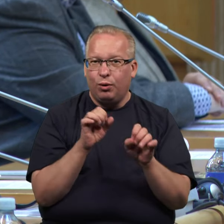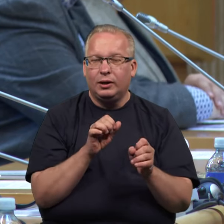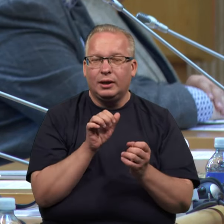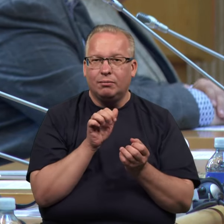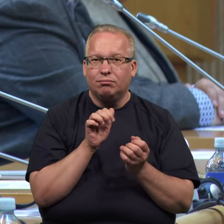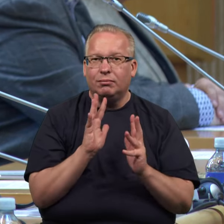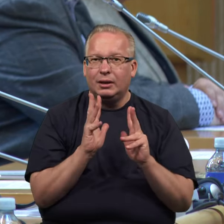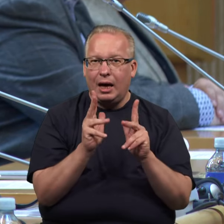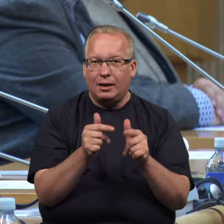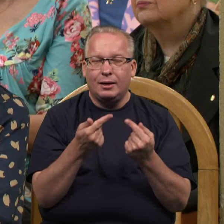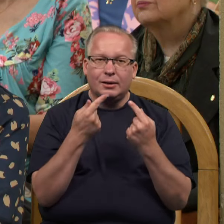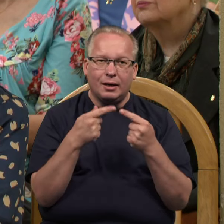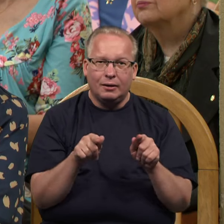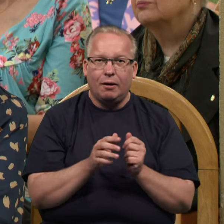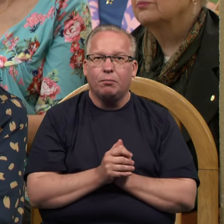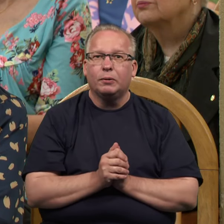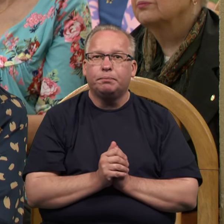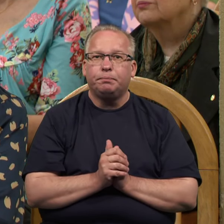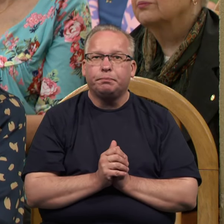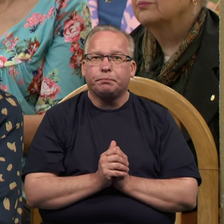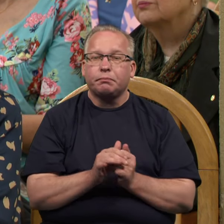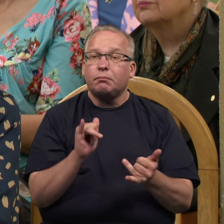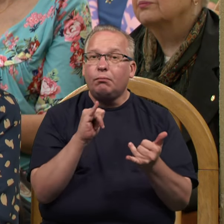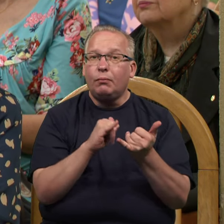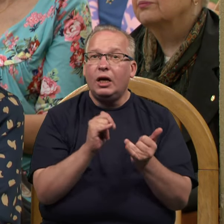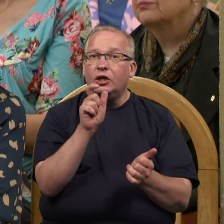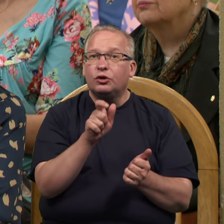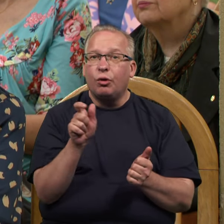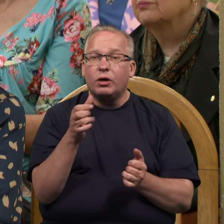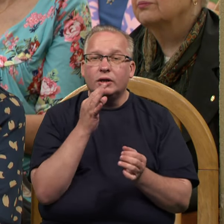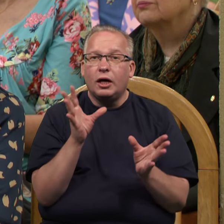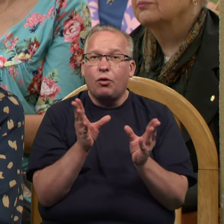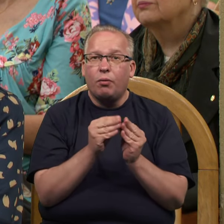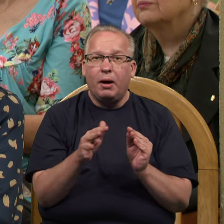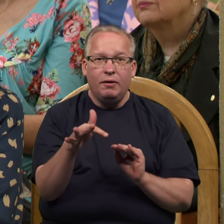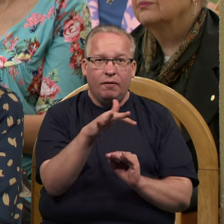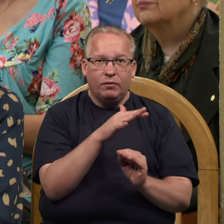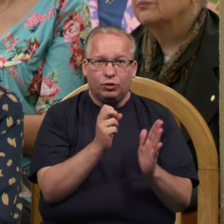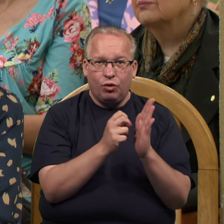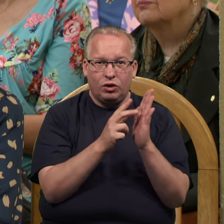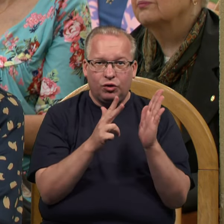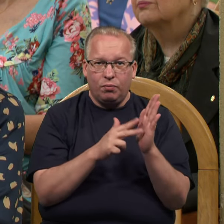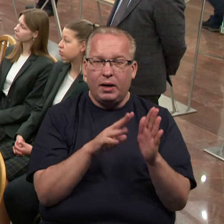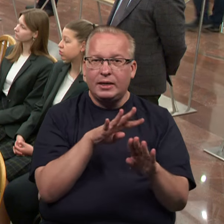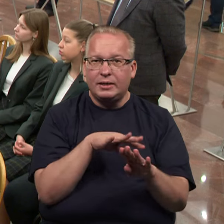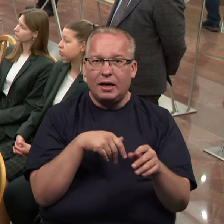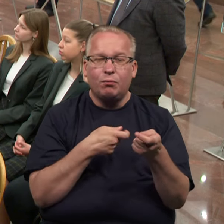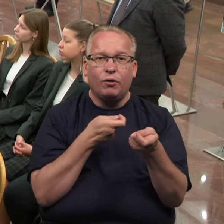ar kaip nors kitaip. Istorikai pastebi, kas bendra tarp visų 18 Seimui vadovavusių pirmininkų.